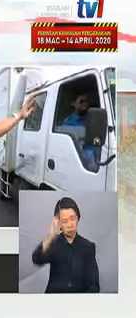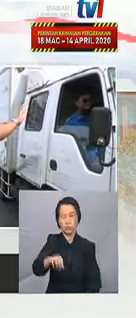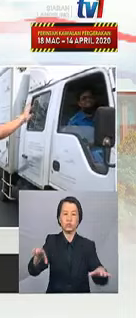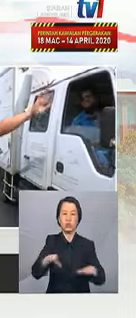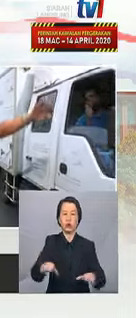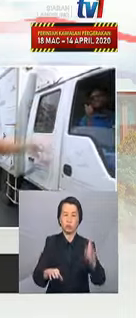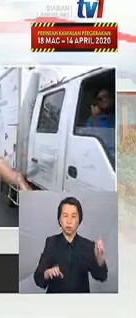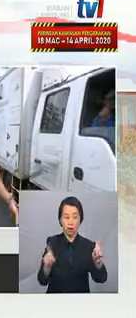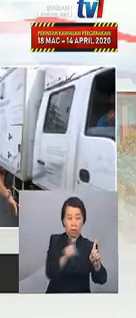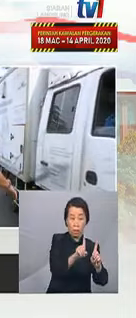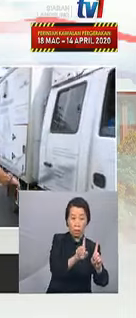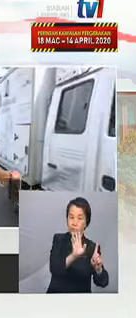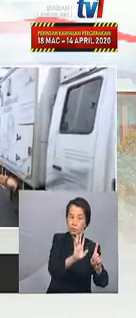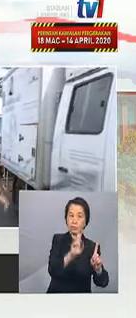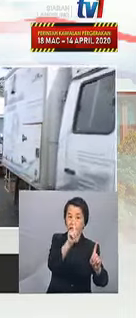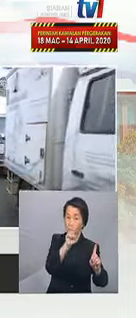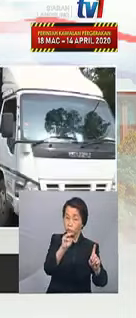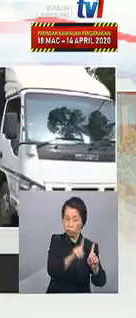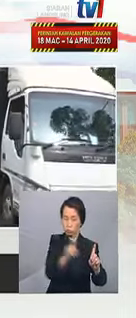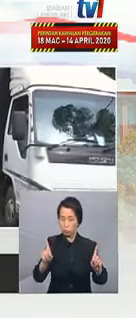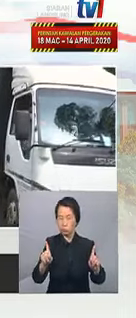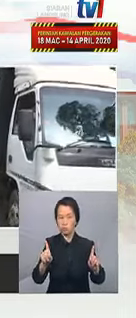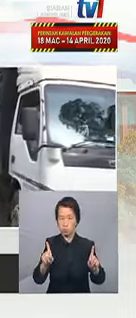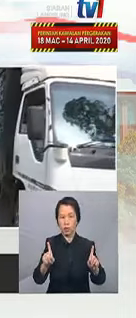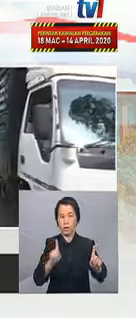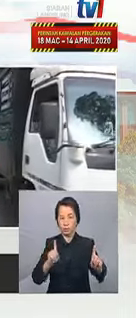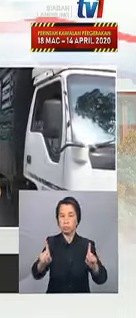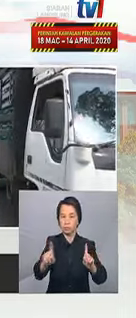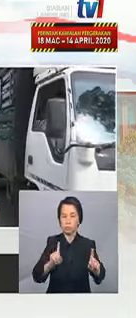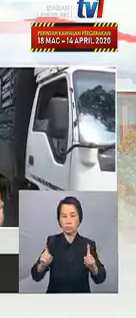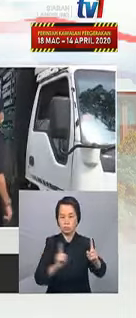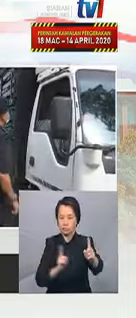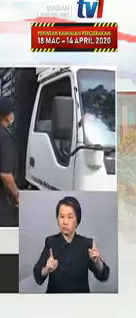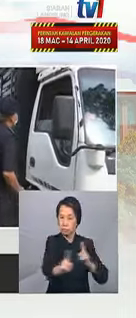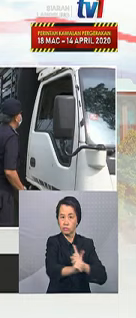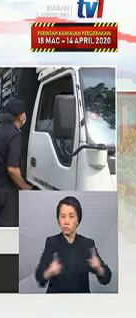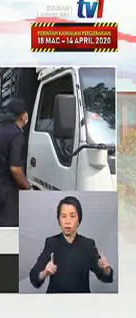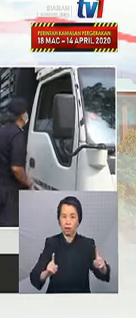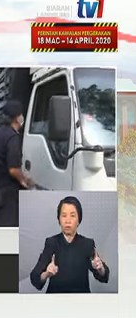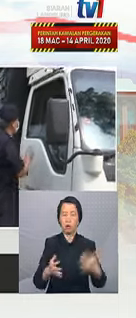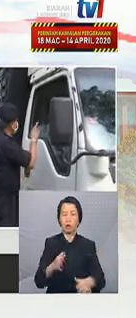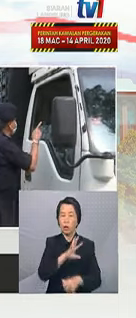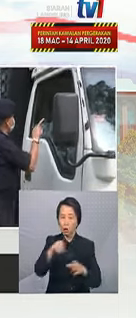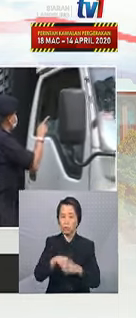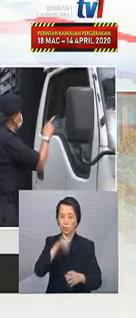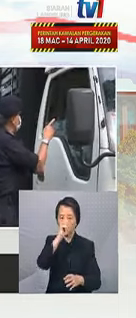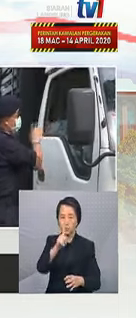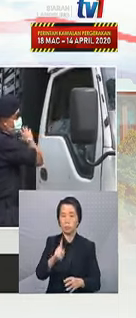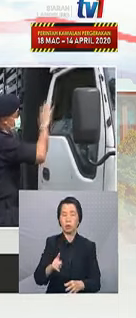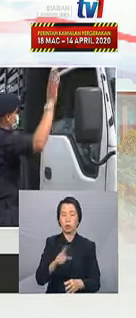lakukan bagi kita membalas jasa dan pengorbanan semua yang terlibat di dalam